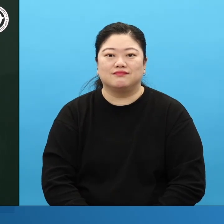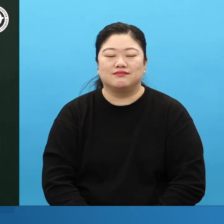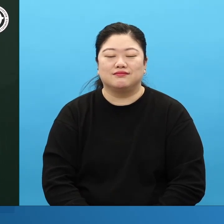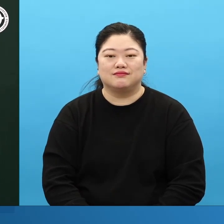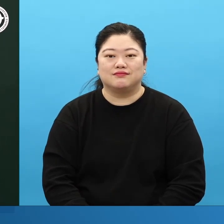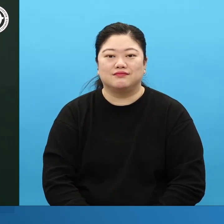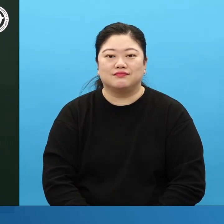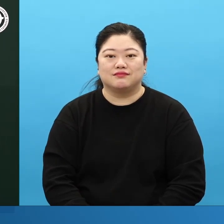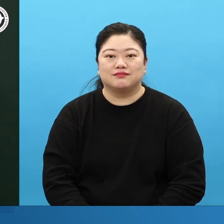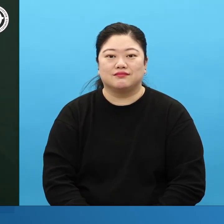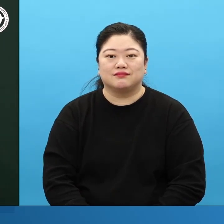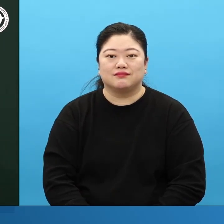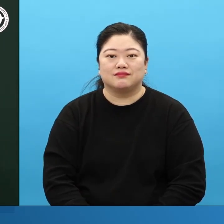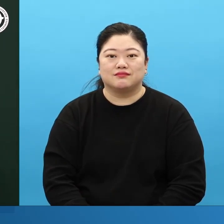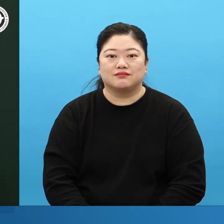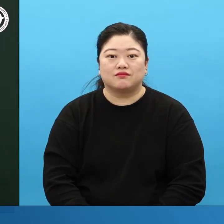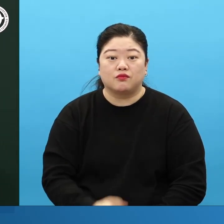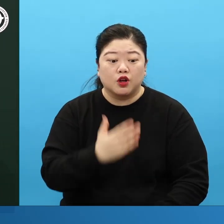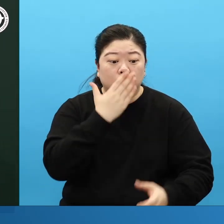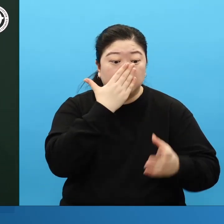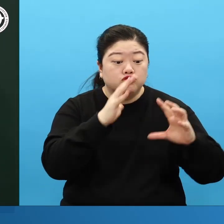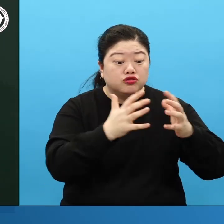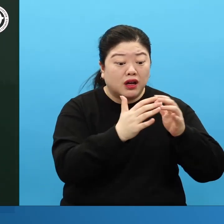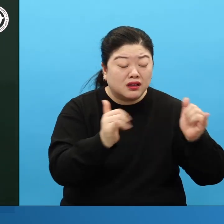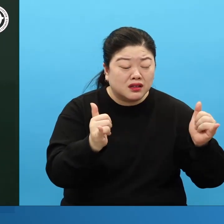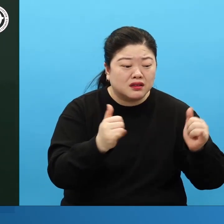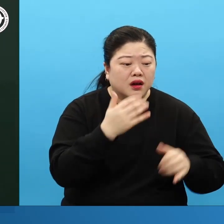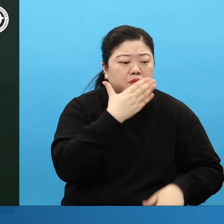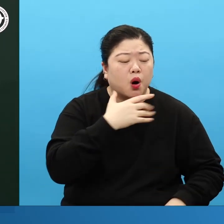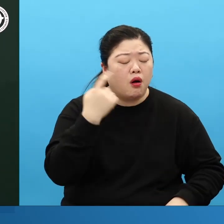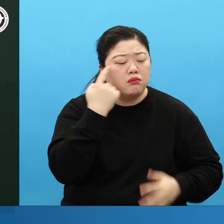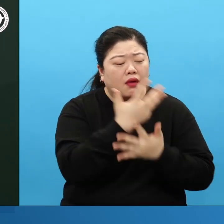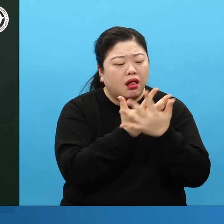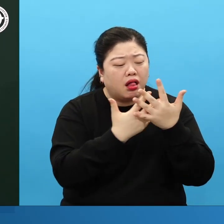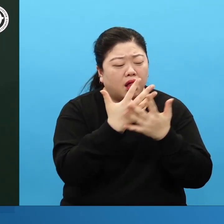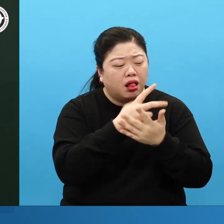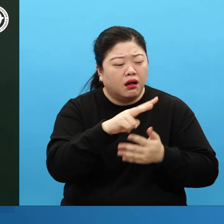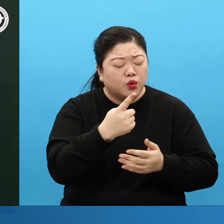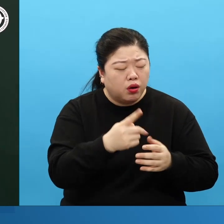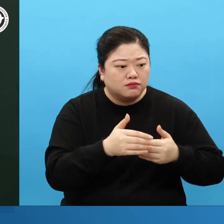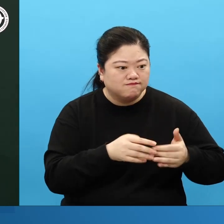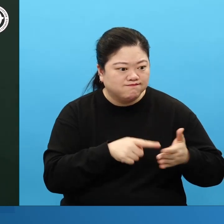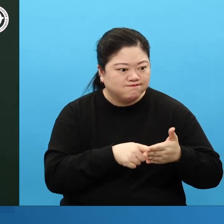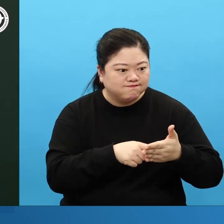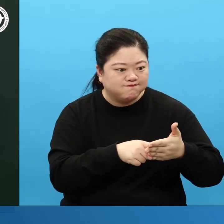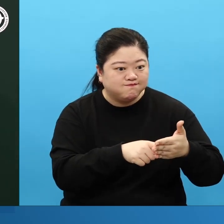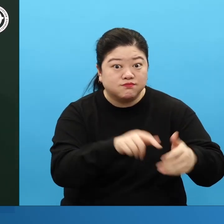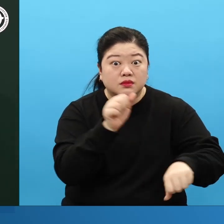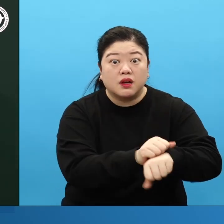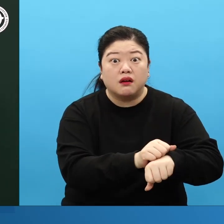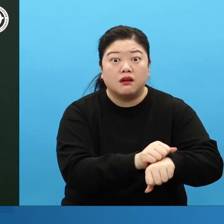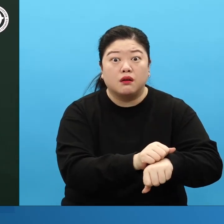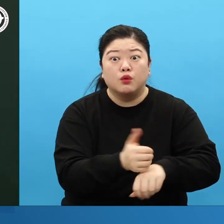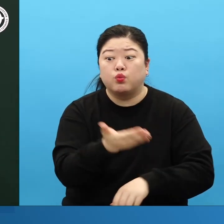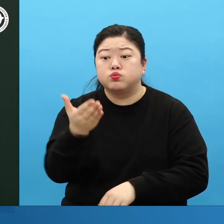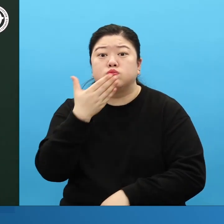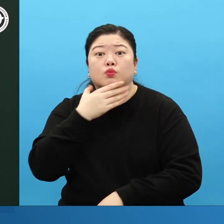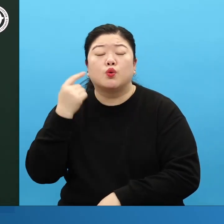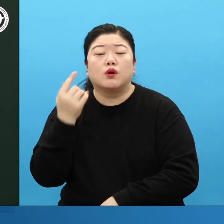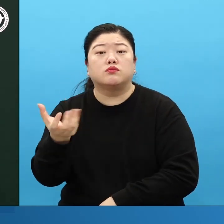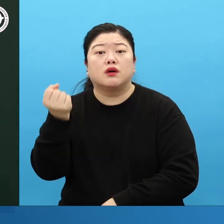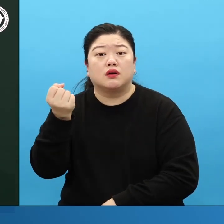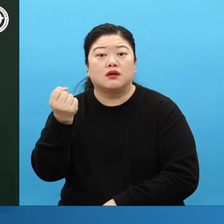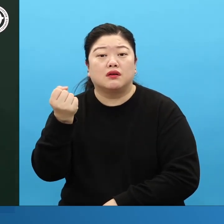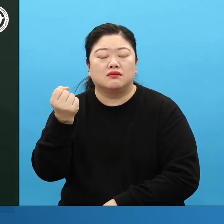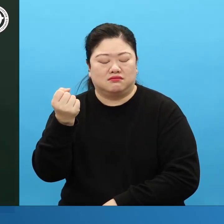nuestras 아니, vidas. 복음 없는 유대인들도 해가 세계를 장악하는데 왜 우리를 못하겠습니까? Los judíos que ni siquiera tienen el evangelio han conquistado el mundo. ¿Por qué nosotros no podemos